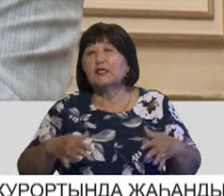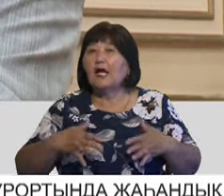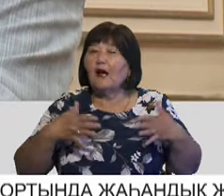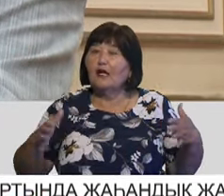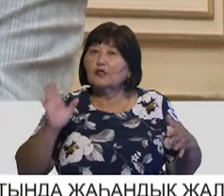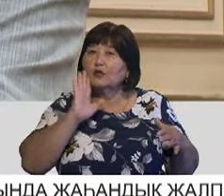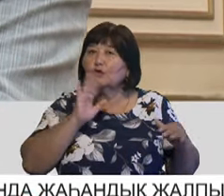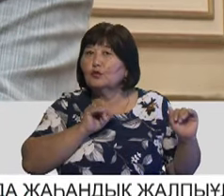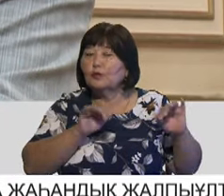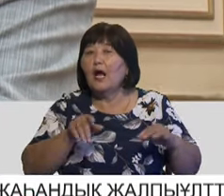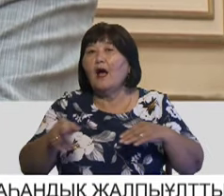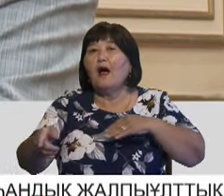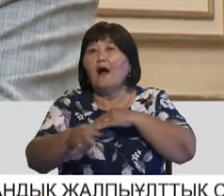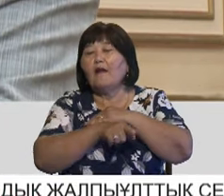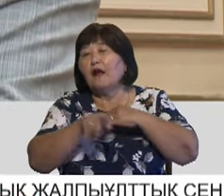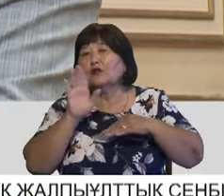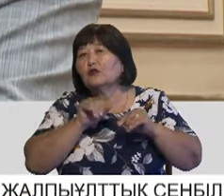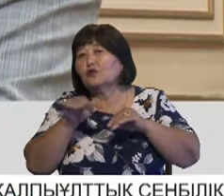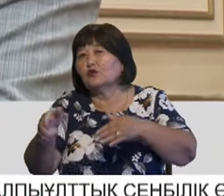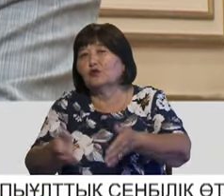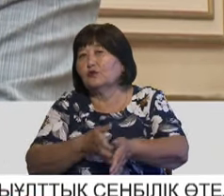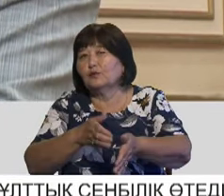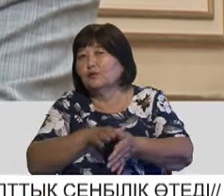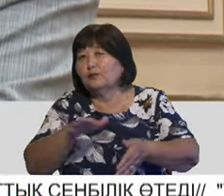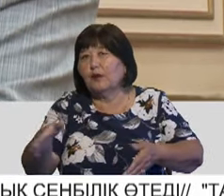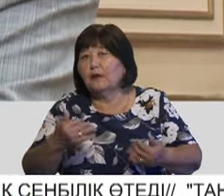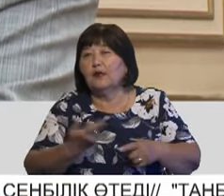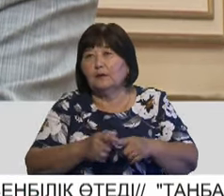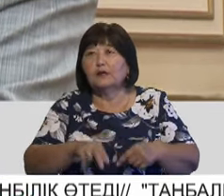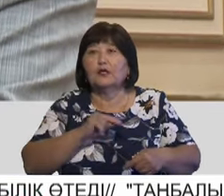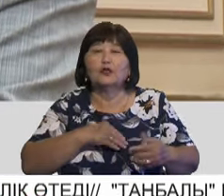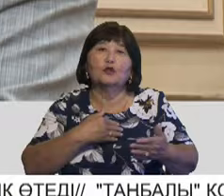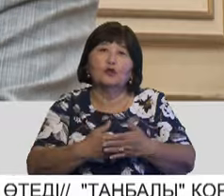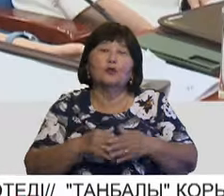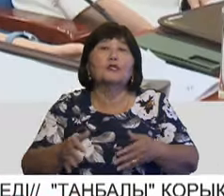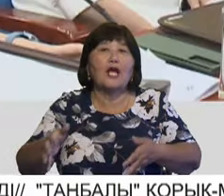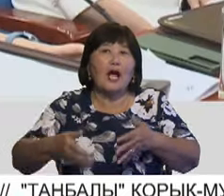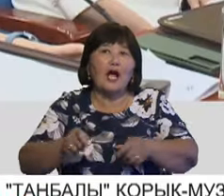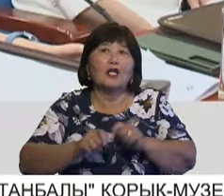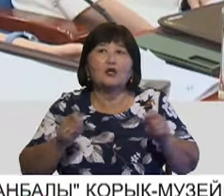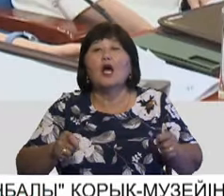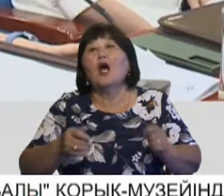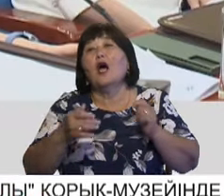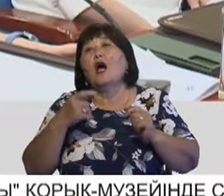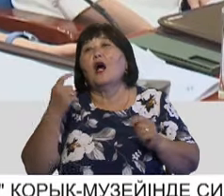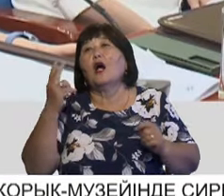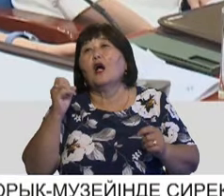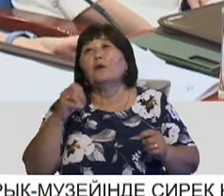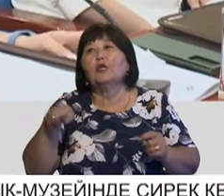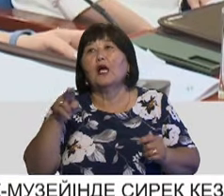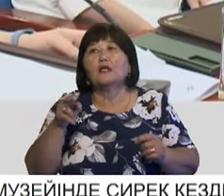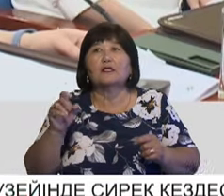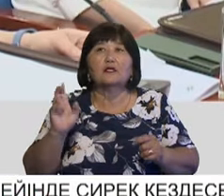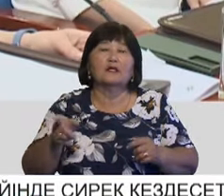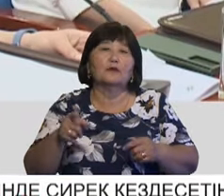су барады, бірақ аяғына дейін бармай жатыр. Оларды да барынша енді жұмыс жасап отырмыз енді ашуға. Коммуналдық саладағы кемкетікті